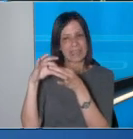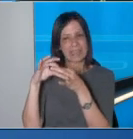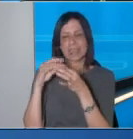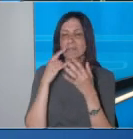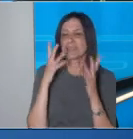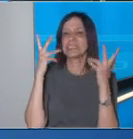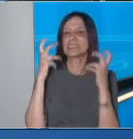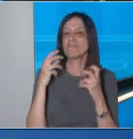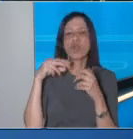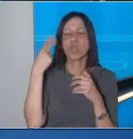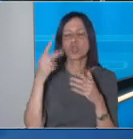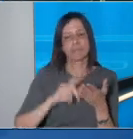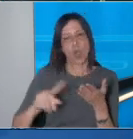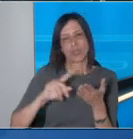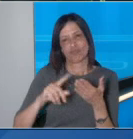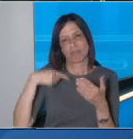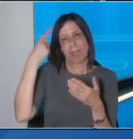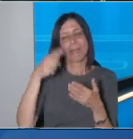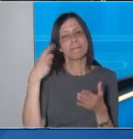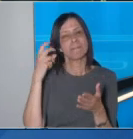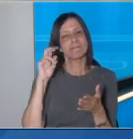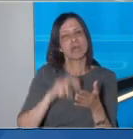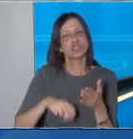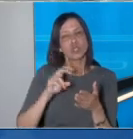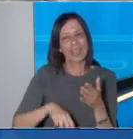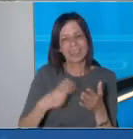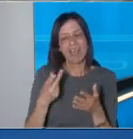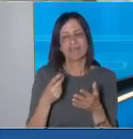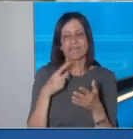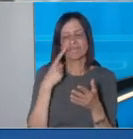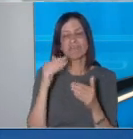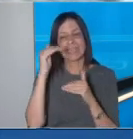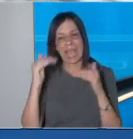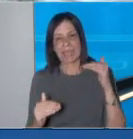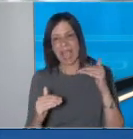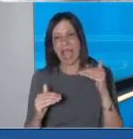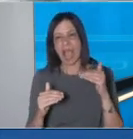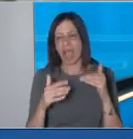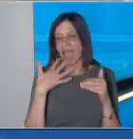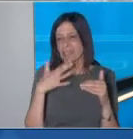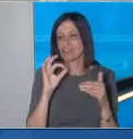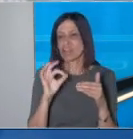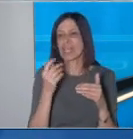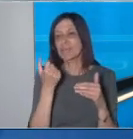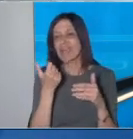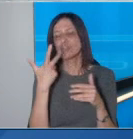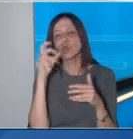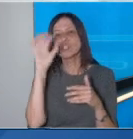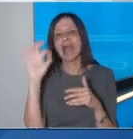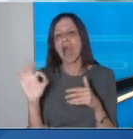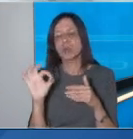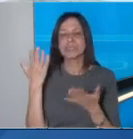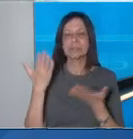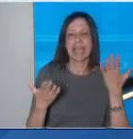מה שצפוי לקרות בחודשים הבאים, אז זה המשכנתאות למשל. החודש אנחנו רואים ירידה מאוד מאוד חדה של כמעט 30%